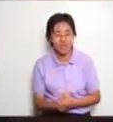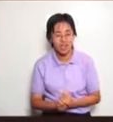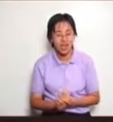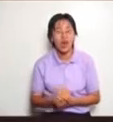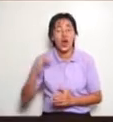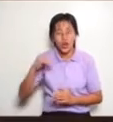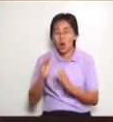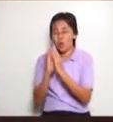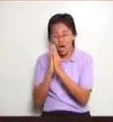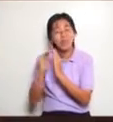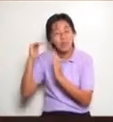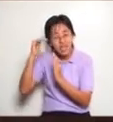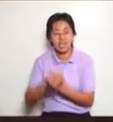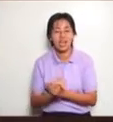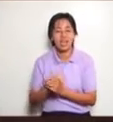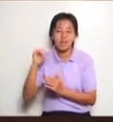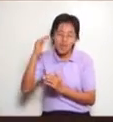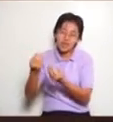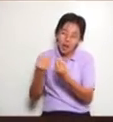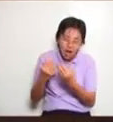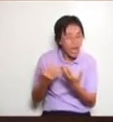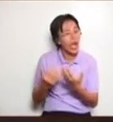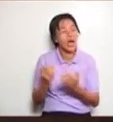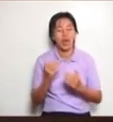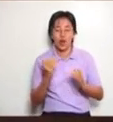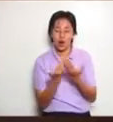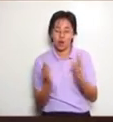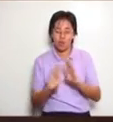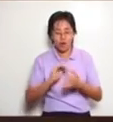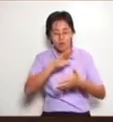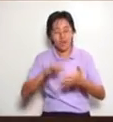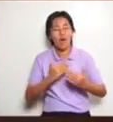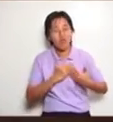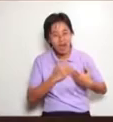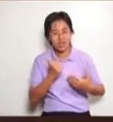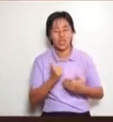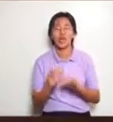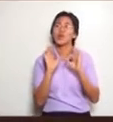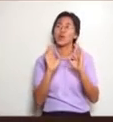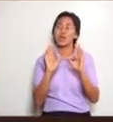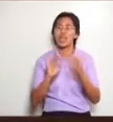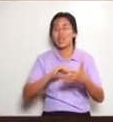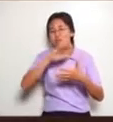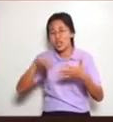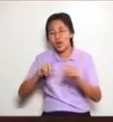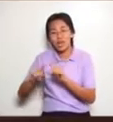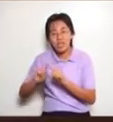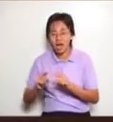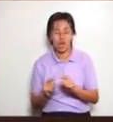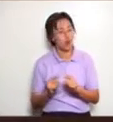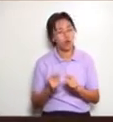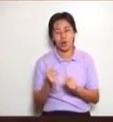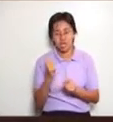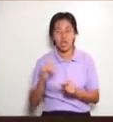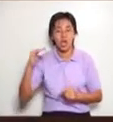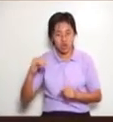บ้านไหนน้องไว้พี่ บ้านไหนพี่ให้น้องบ้านนั้นครับครวจะปรองดองรักใครผมชอดมีพี่น้ 7 คนถกปกฝังตั้แต่เล็กนะ